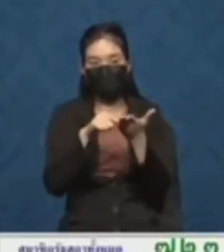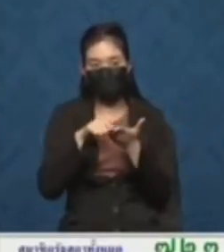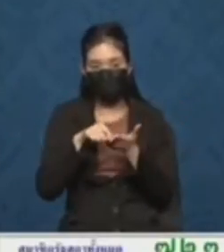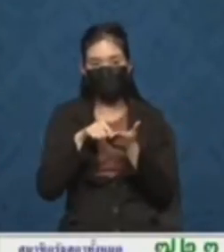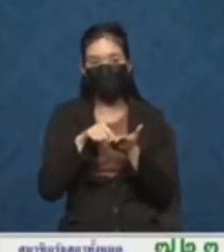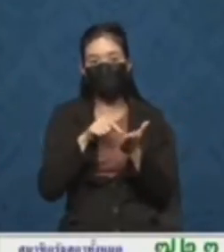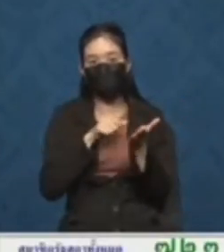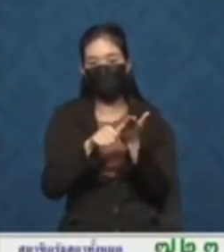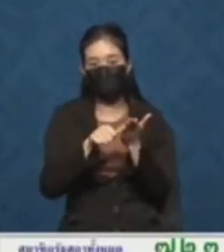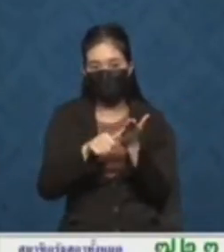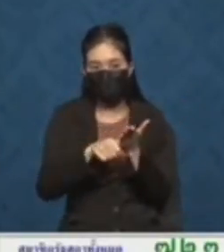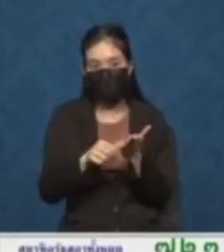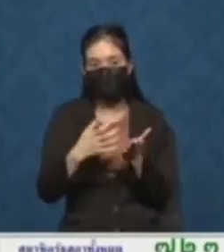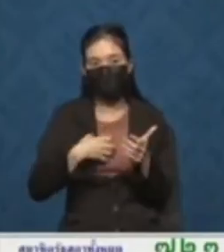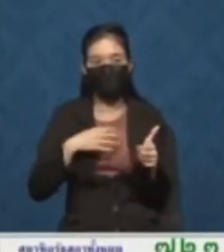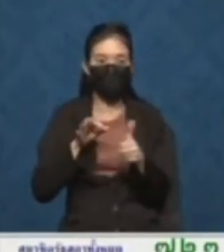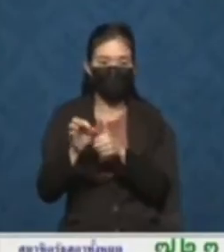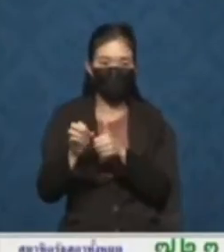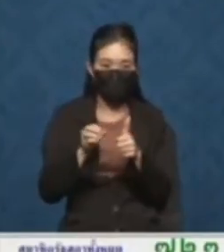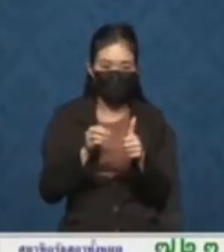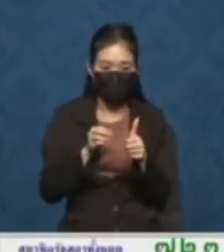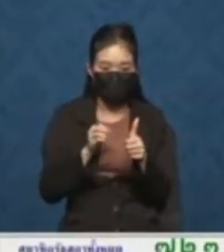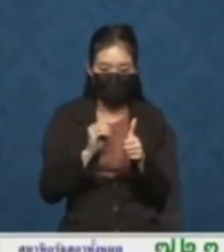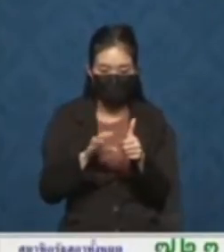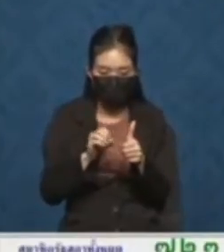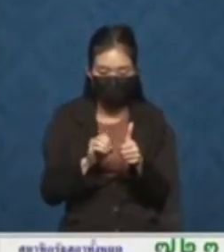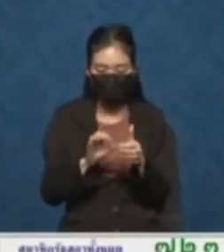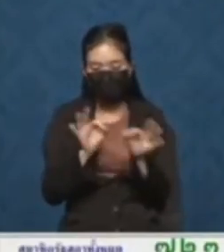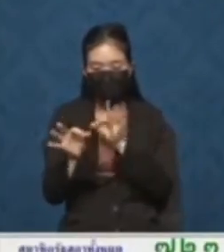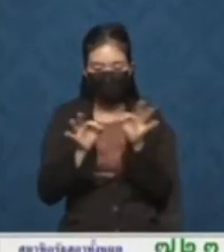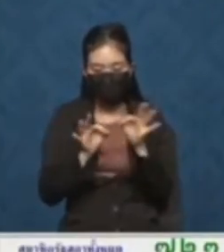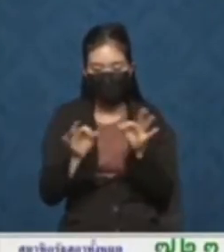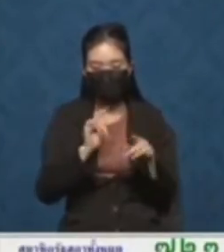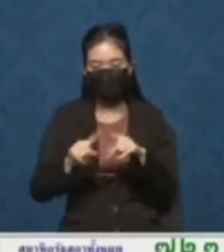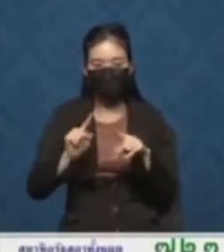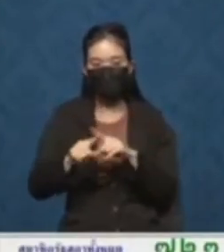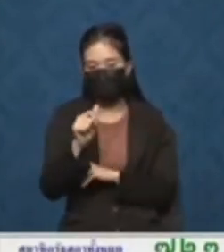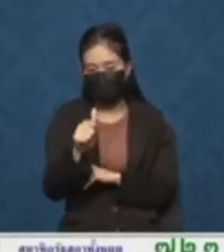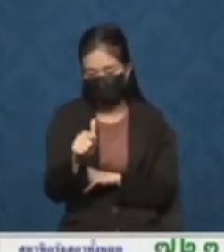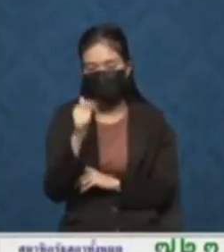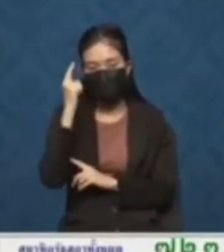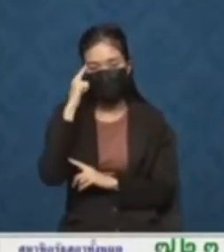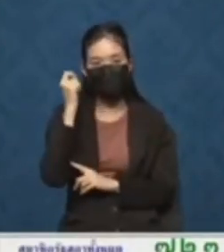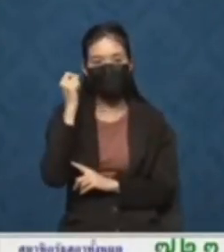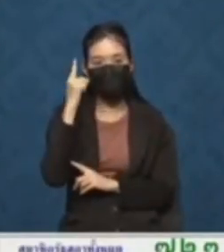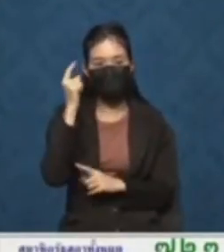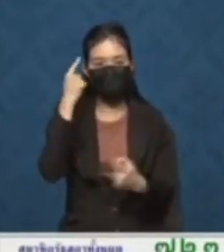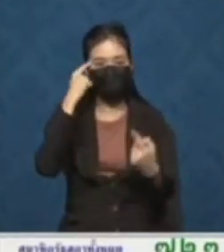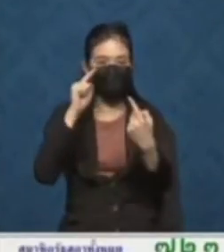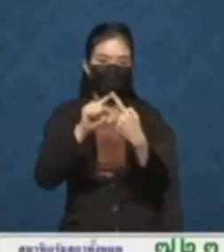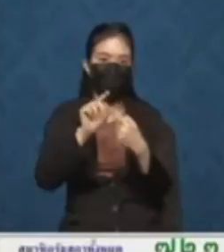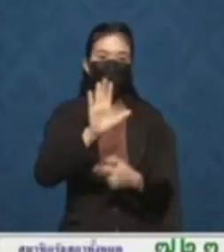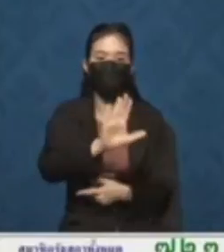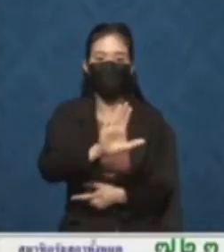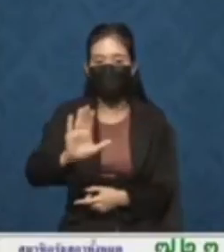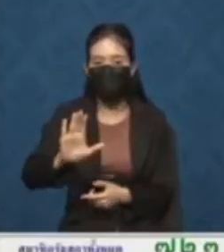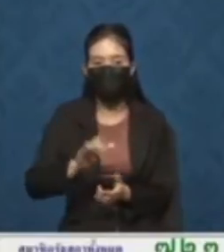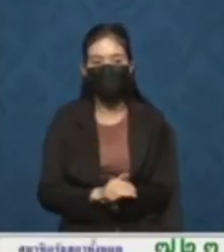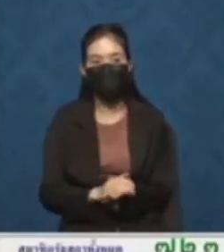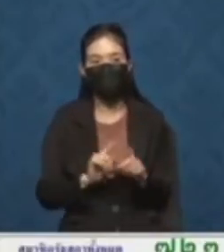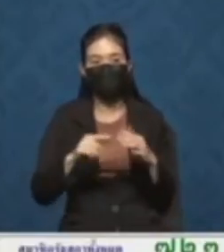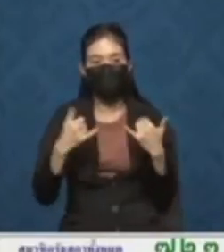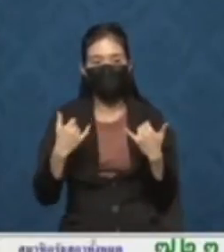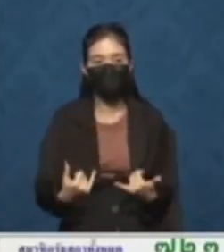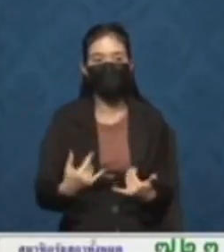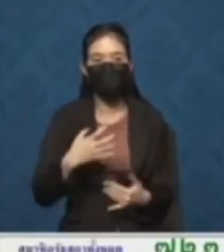ฮะท่านชี้แจงได้ดีมากทั้งสองท่านนะครับให้เห็นเจตนารมณ์อะไรต่างๆขอบคุณที่ท่านใช้ระบบรัฐสภ